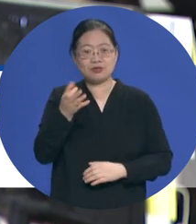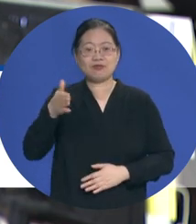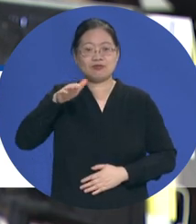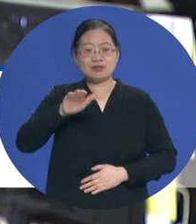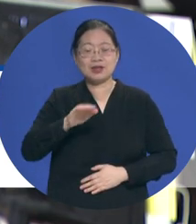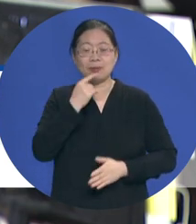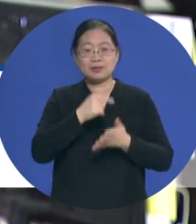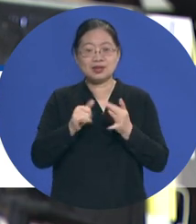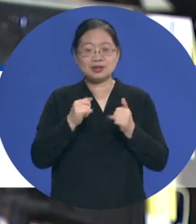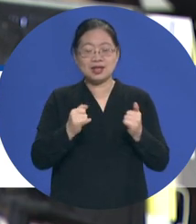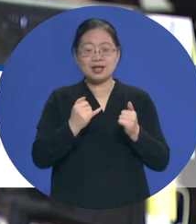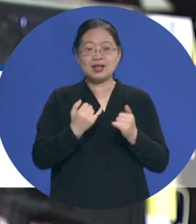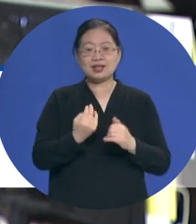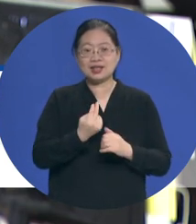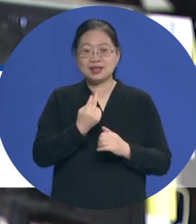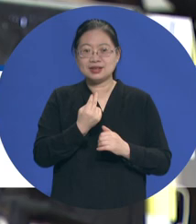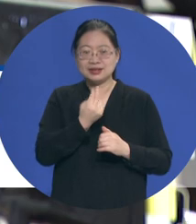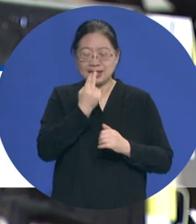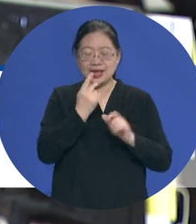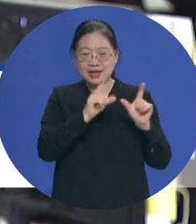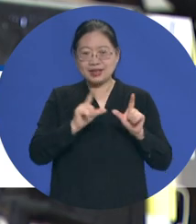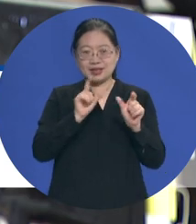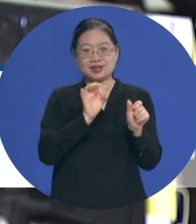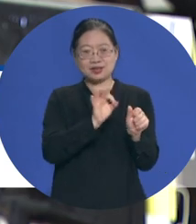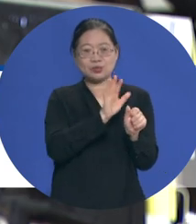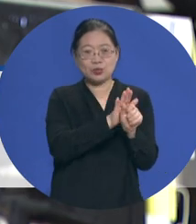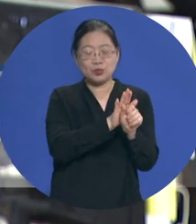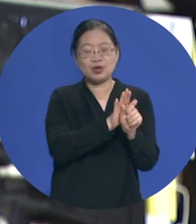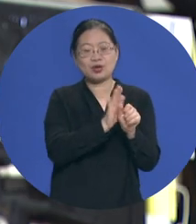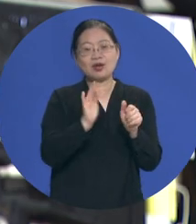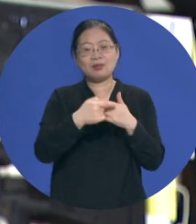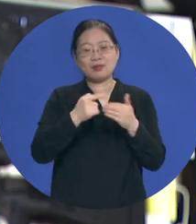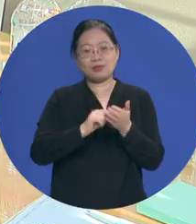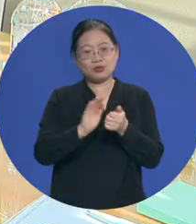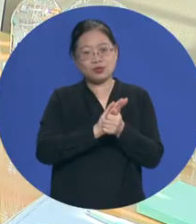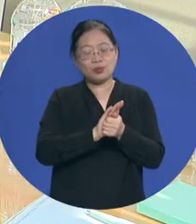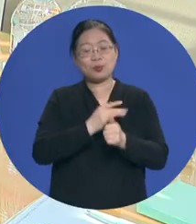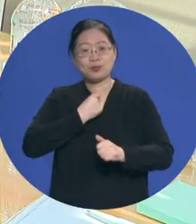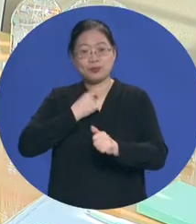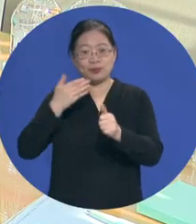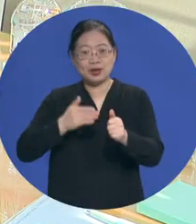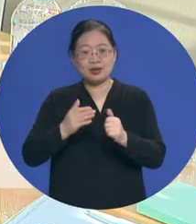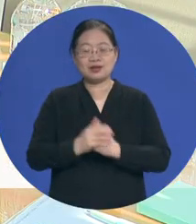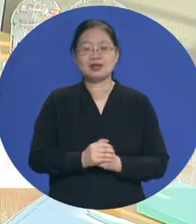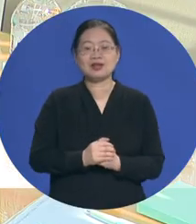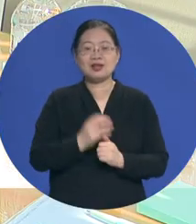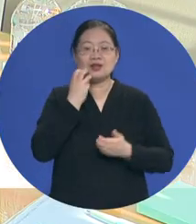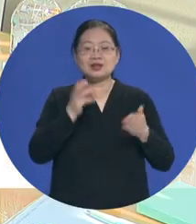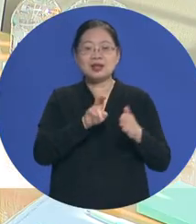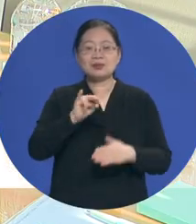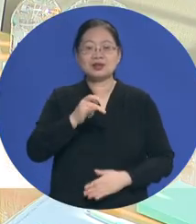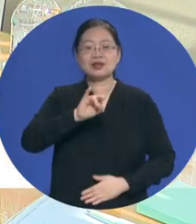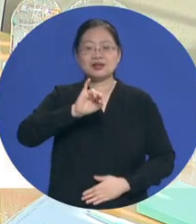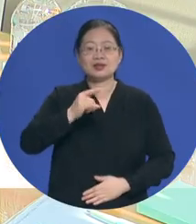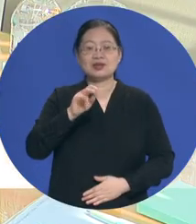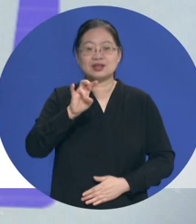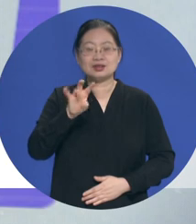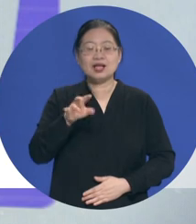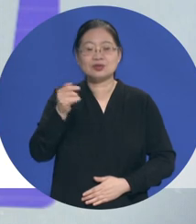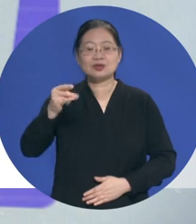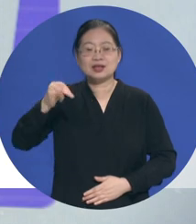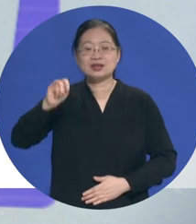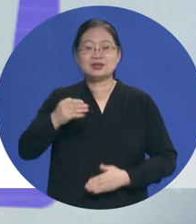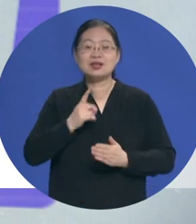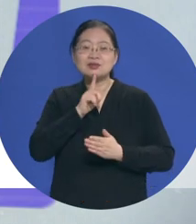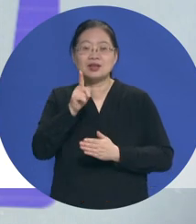금액이지만 피해자분들의 생계에 도움이 되고 마음의 위로가 되었으면 좋겠습니다. 경기민원24 누리집에서 신청하거나